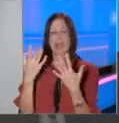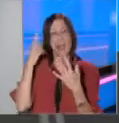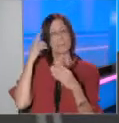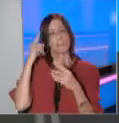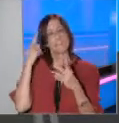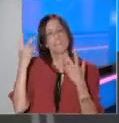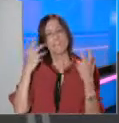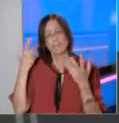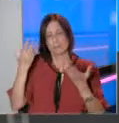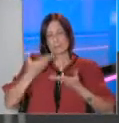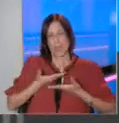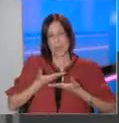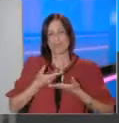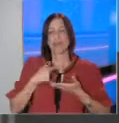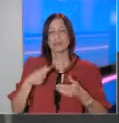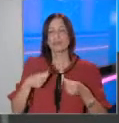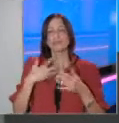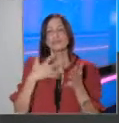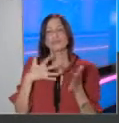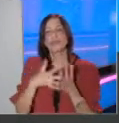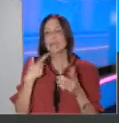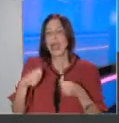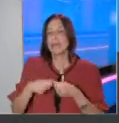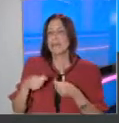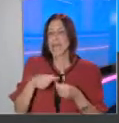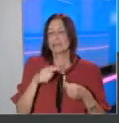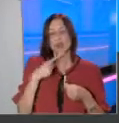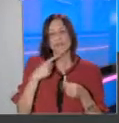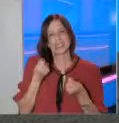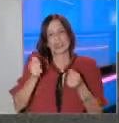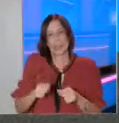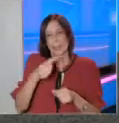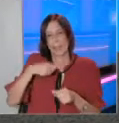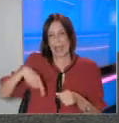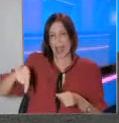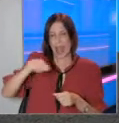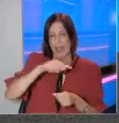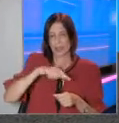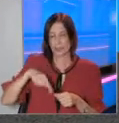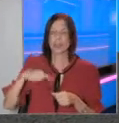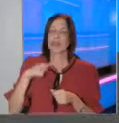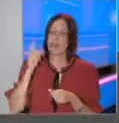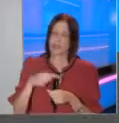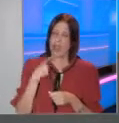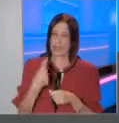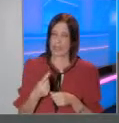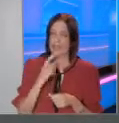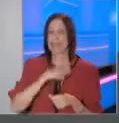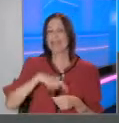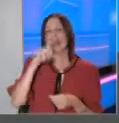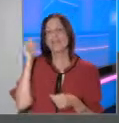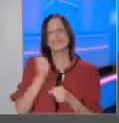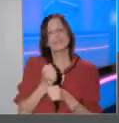ואנחנו חוקרים גם את המגעים שלו וסוגרים בעצם בצורה כזאת מעגל. אני חייבת להגיד שעיריית תל אביב